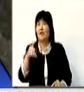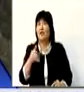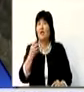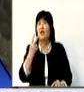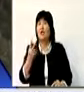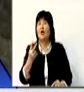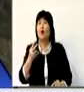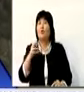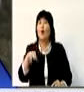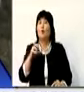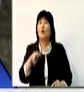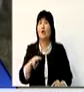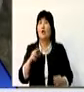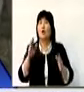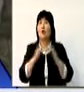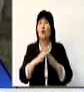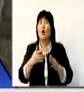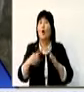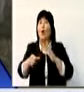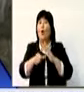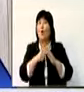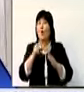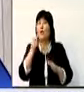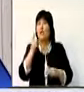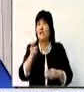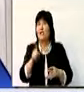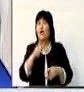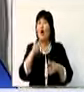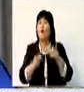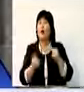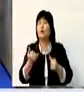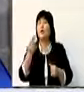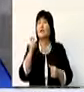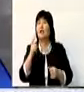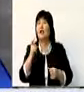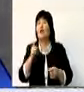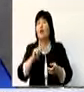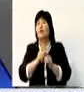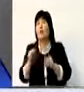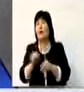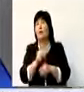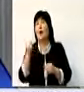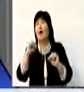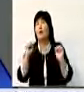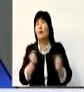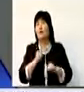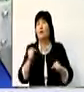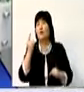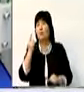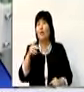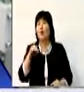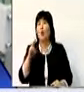модульный дом алдық. Біреуі убойный цех, біреуі молочный цех переработки. Производительность 1 тонна